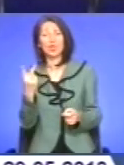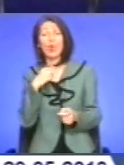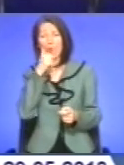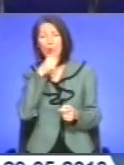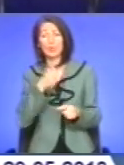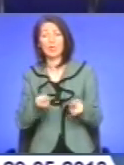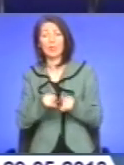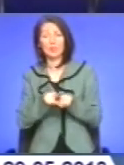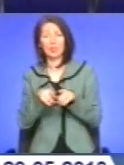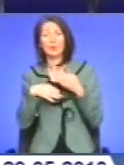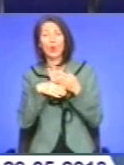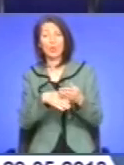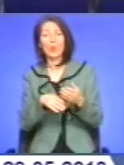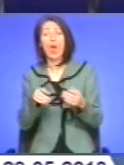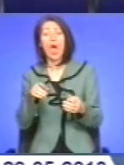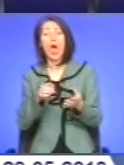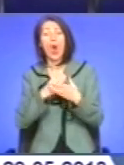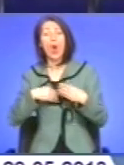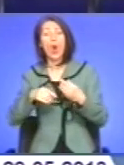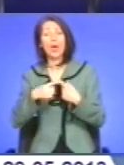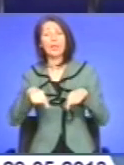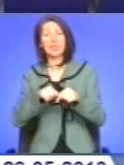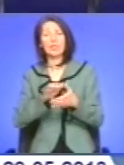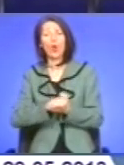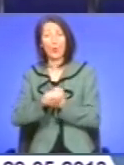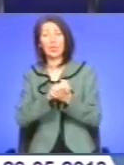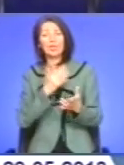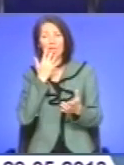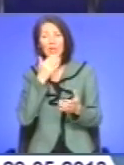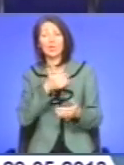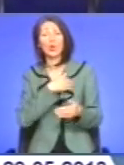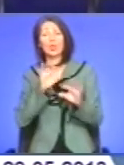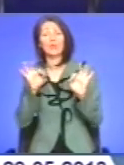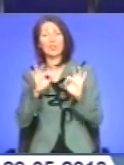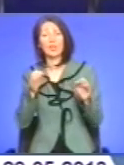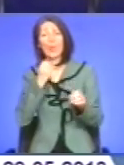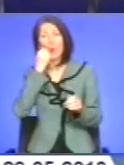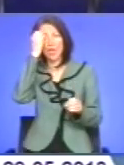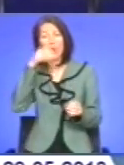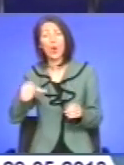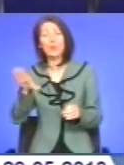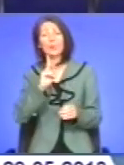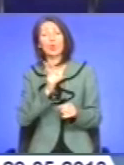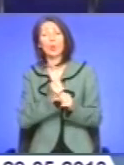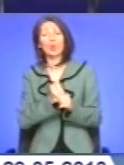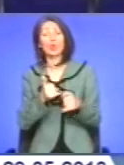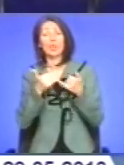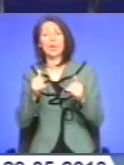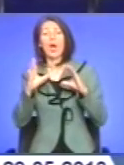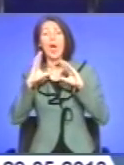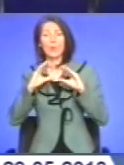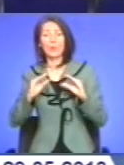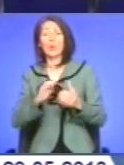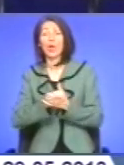чином, Організація Об'єднаних Націй хотіла висловити подяку усім, хто працює для примирення ворогуючих сторін. Привітали